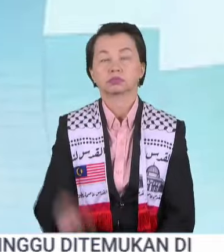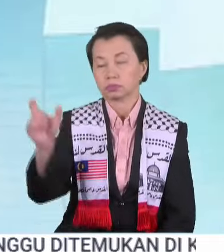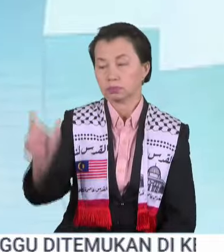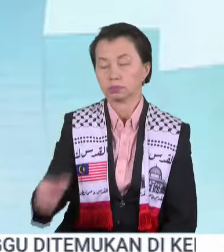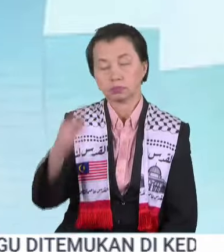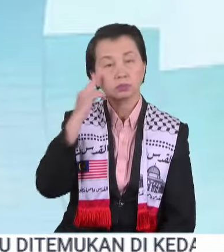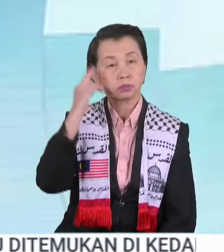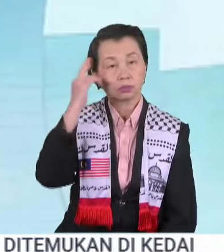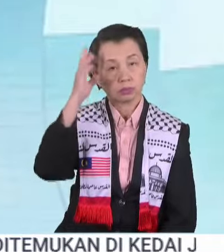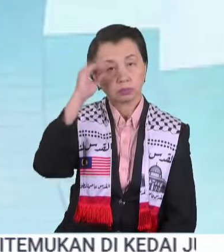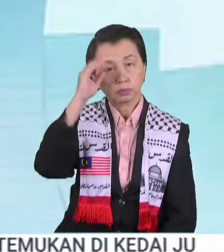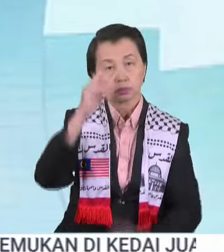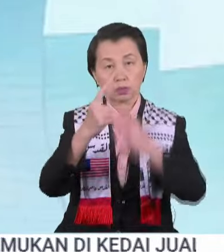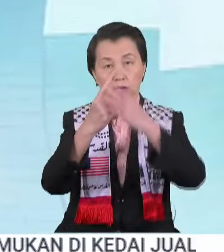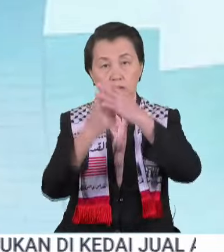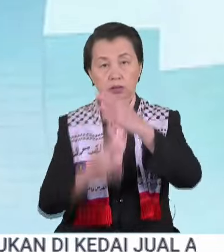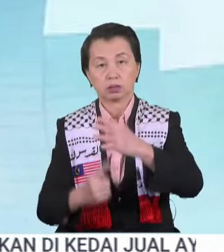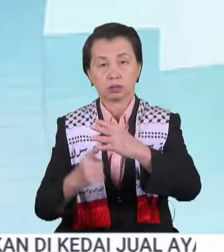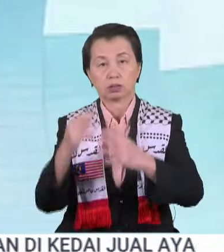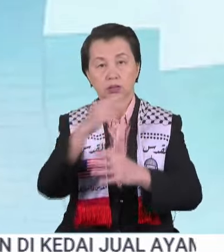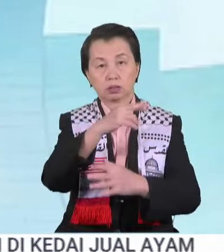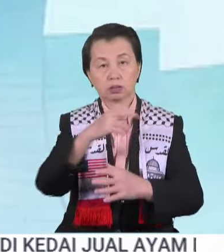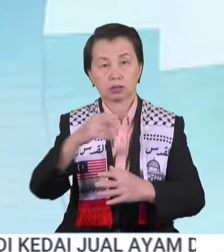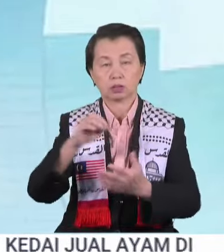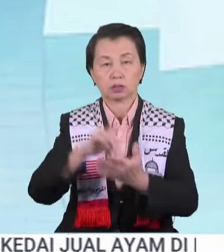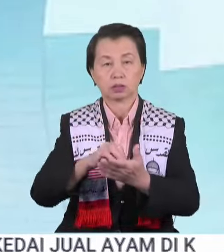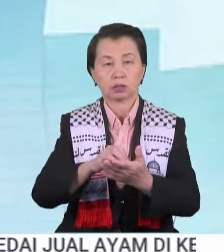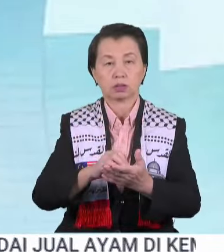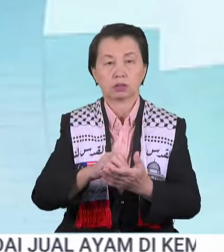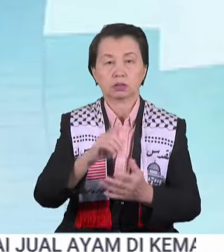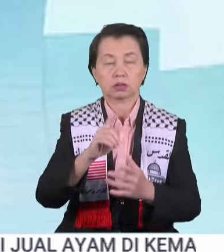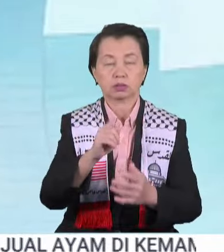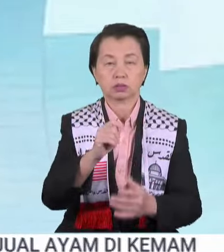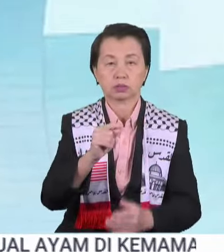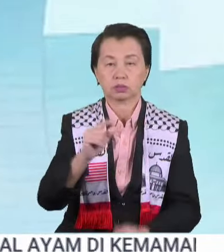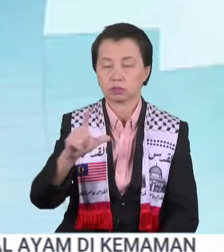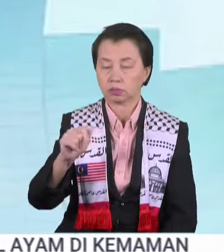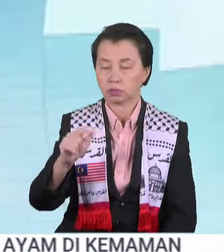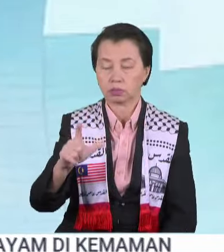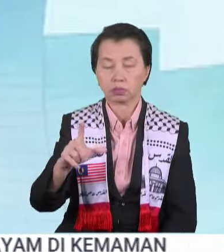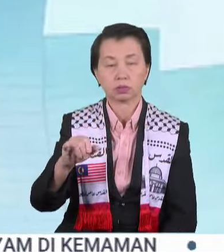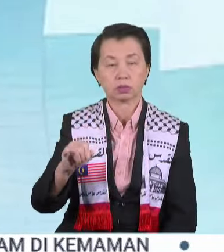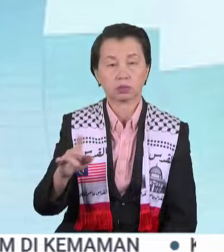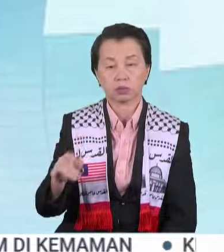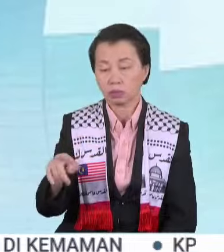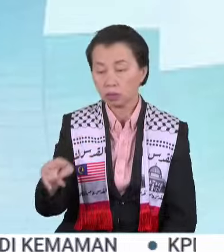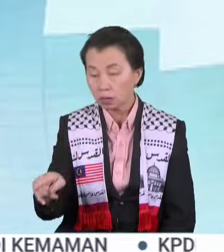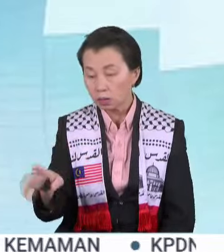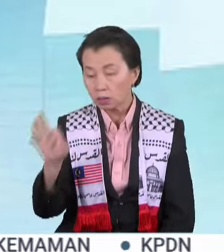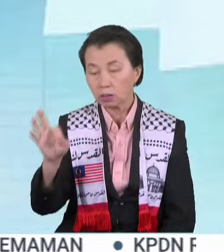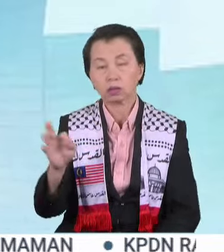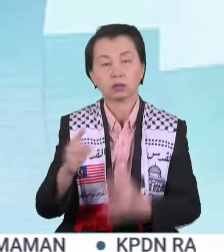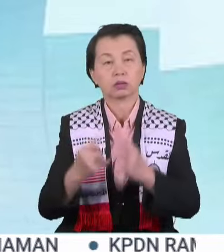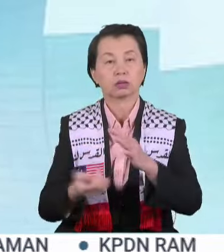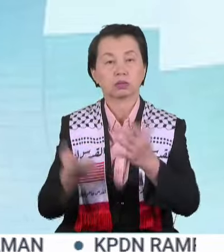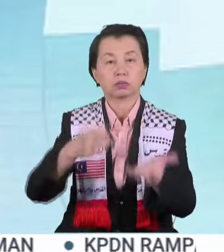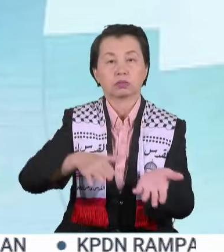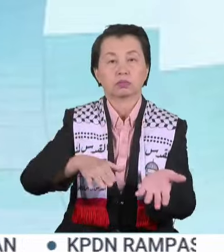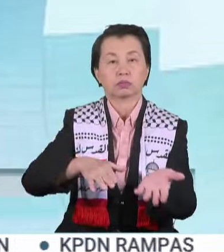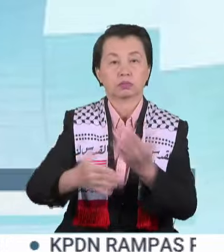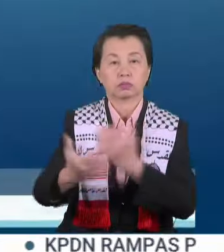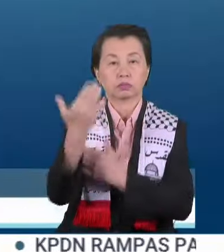Seorang remaja lelaki yang tenggelam ketika mandi di Sungai Besut di Kampung Tanjung Lali berhampiran Kampung Raja ditemukan mati lemas pagi tadi.